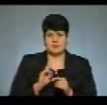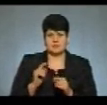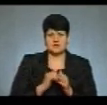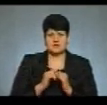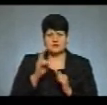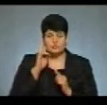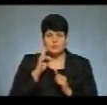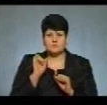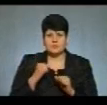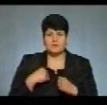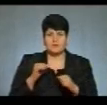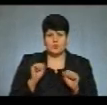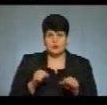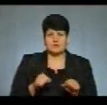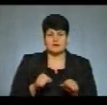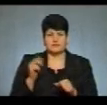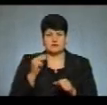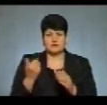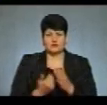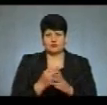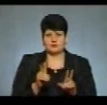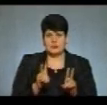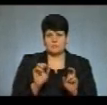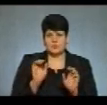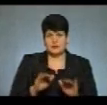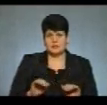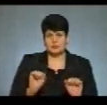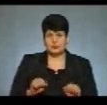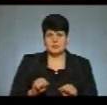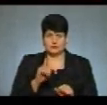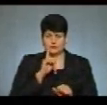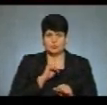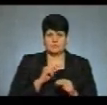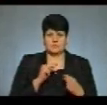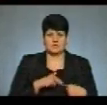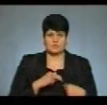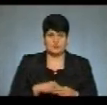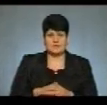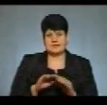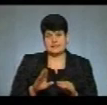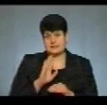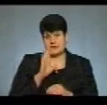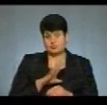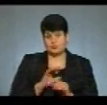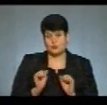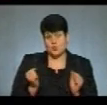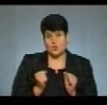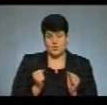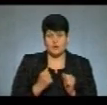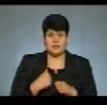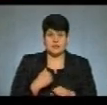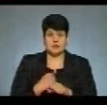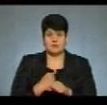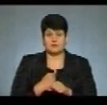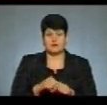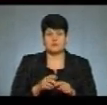Знаєте, щоб ми могли вивчати нову тему і щоб діти могли комфортно працювати. Мені зранку було холодно і я робила